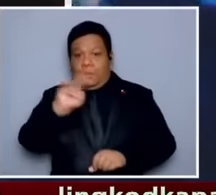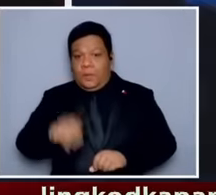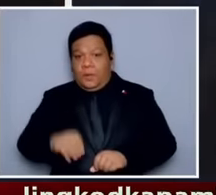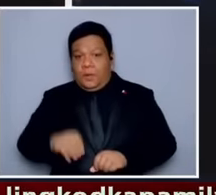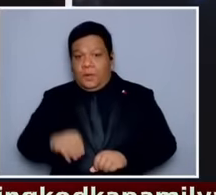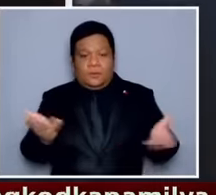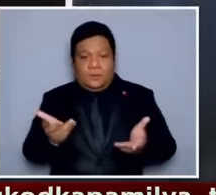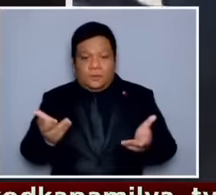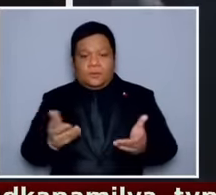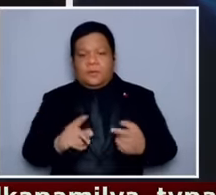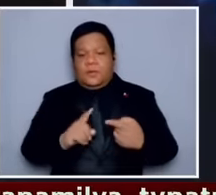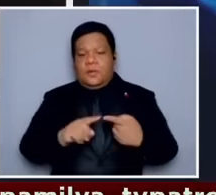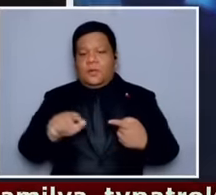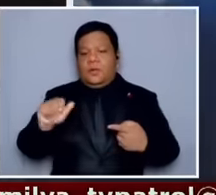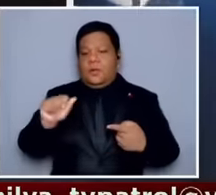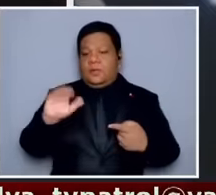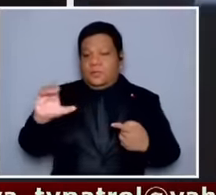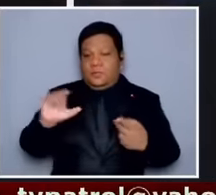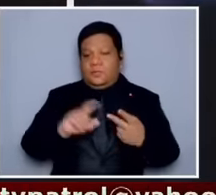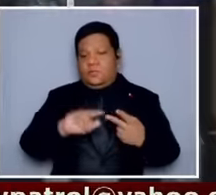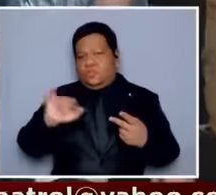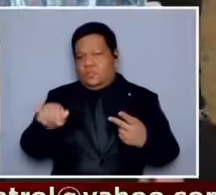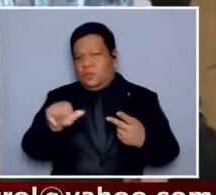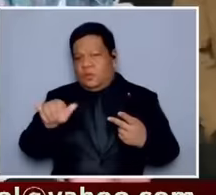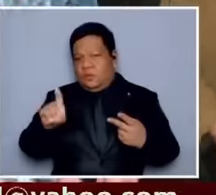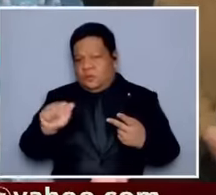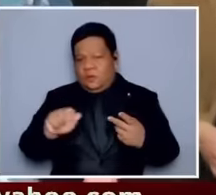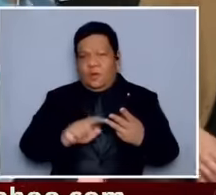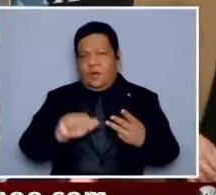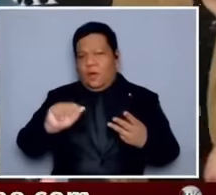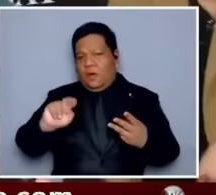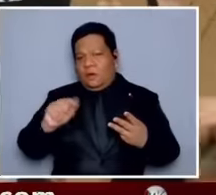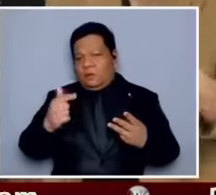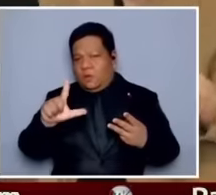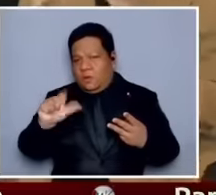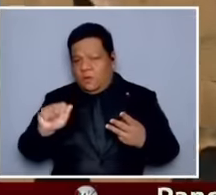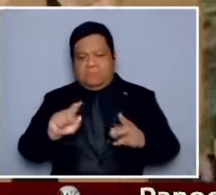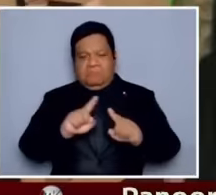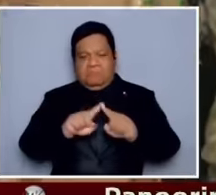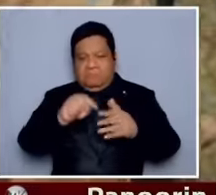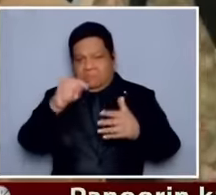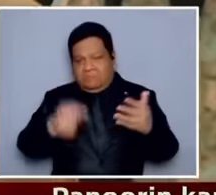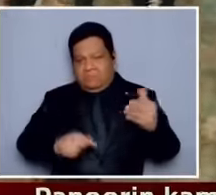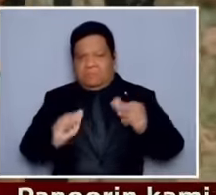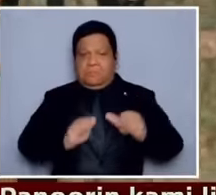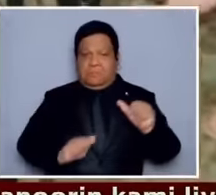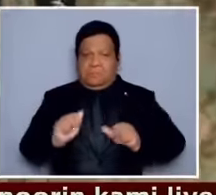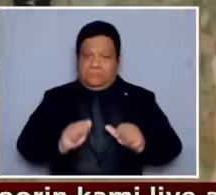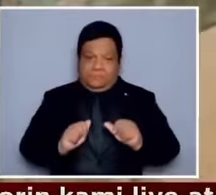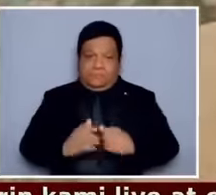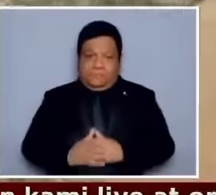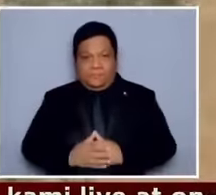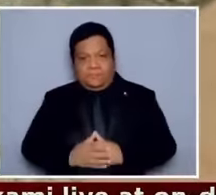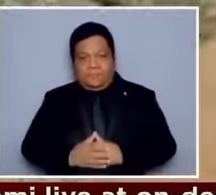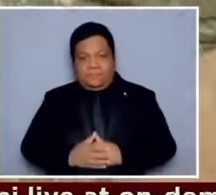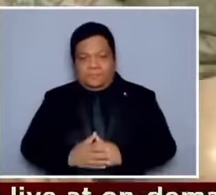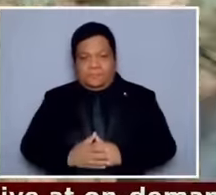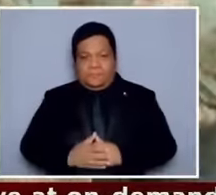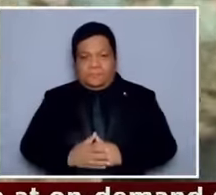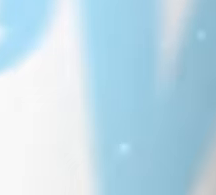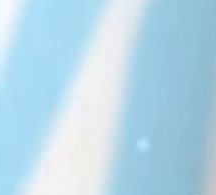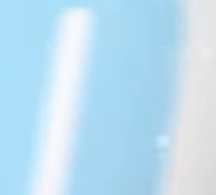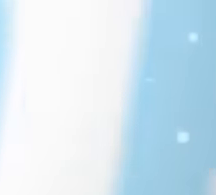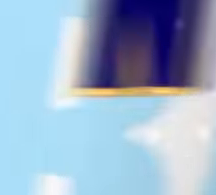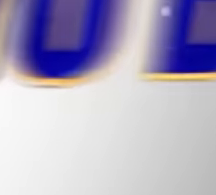Jada, Angela Ken, Kritiko at iba pa. MJ Felipe, ABS-CBN News.